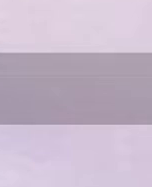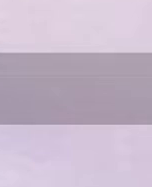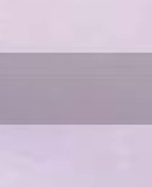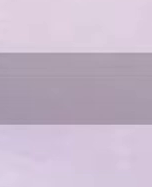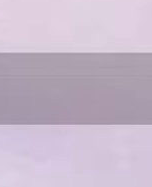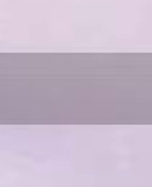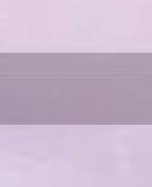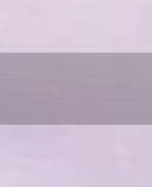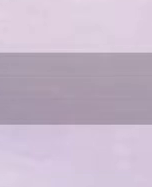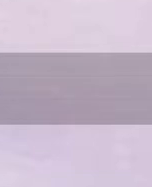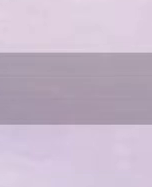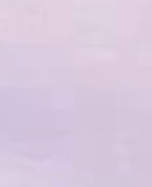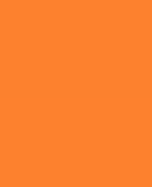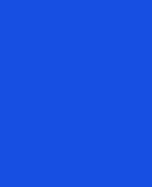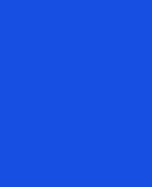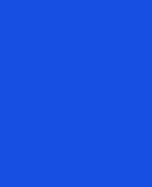meskipun